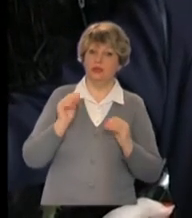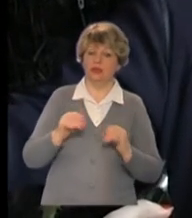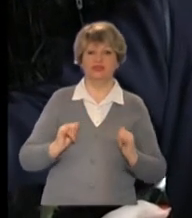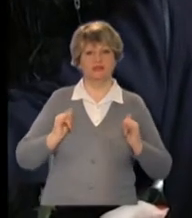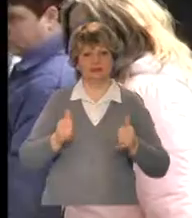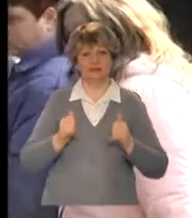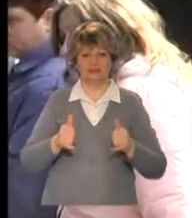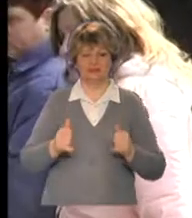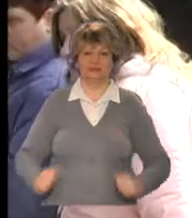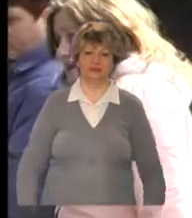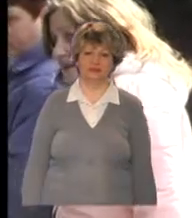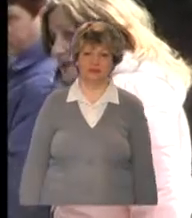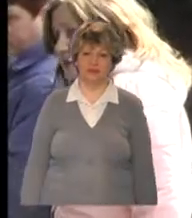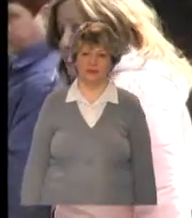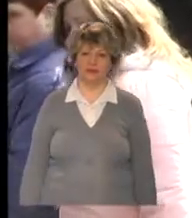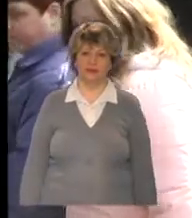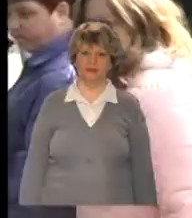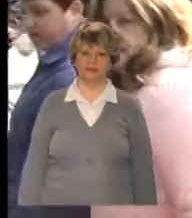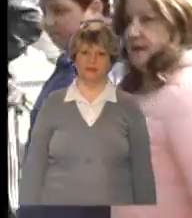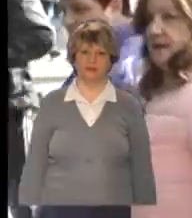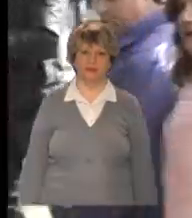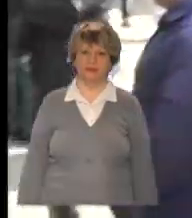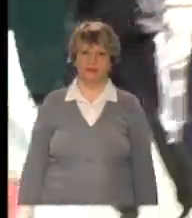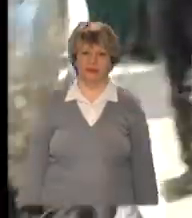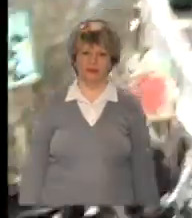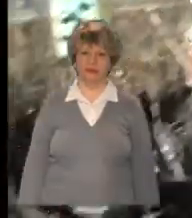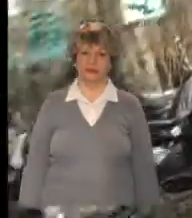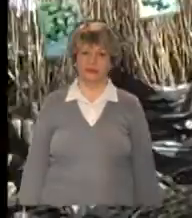можна підкармлювати. Марія Дублякова, Олександр Швець, Черкаська служба новин.